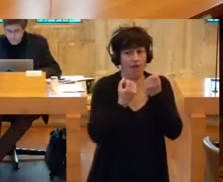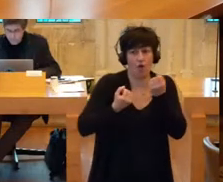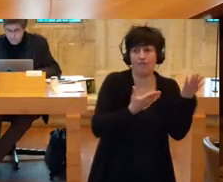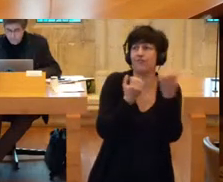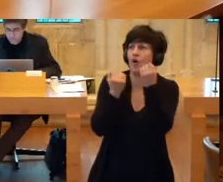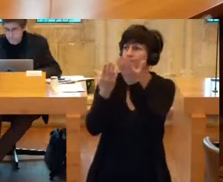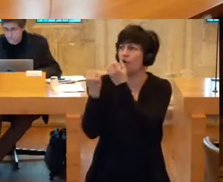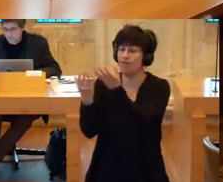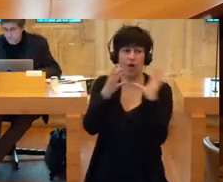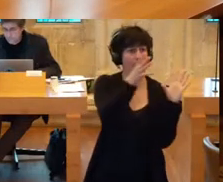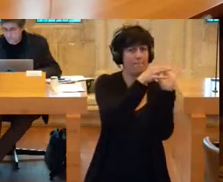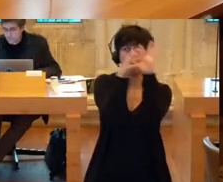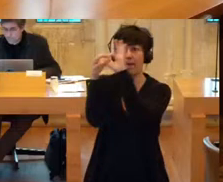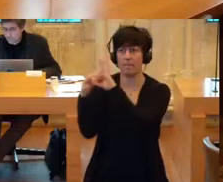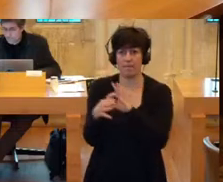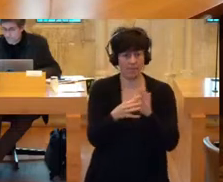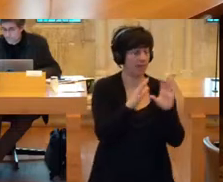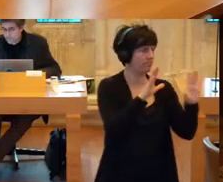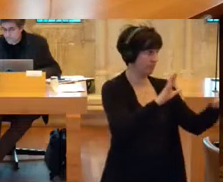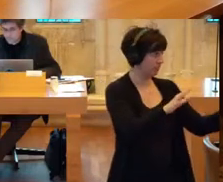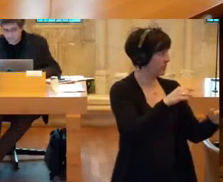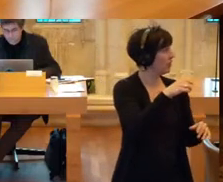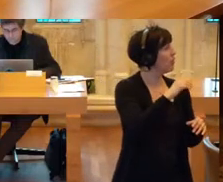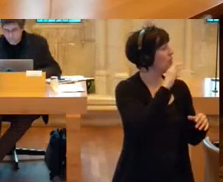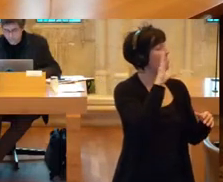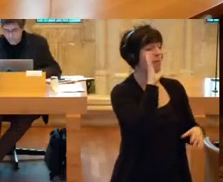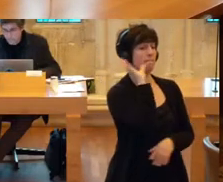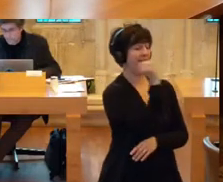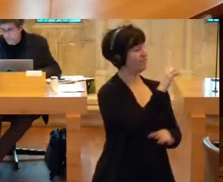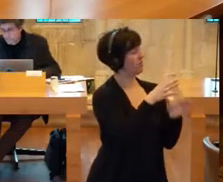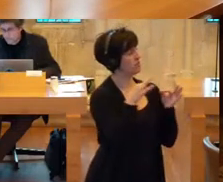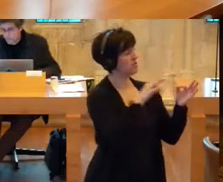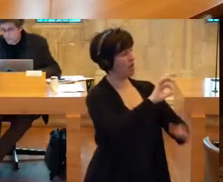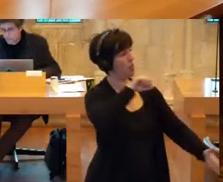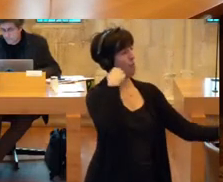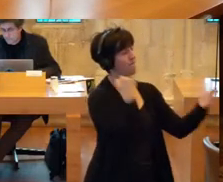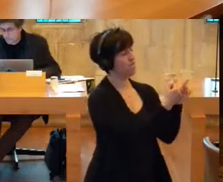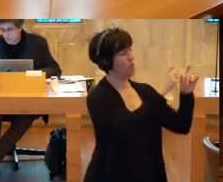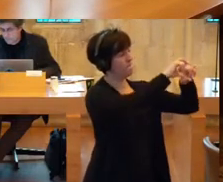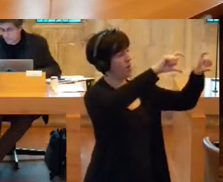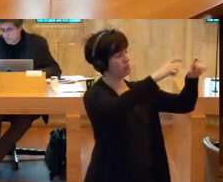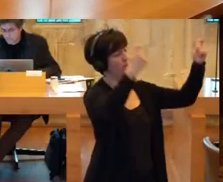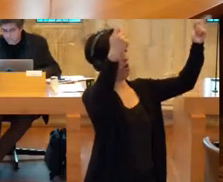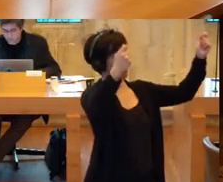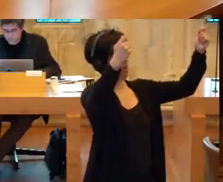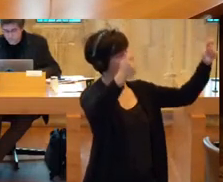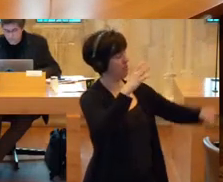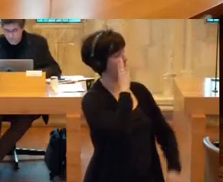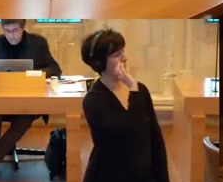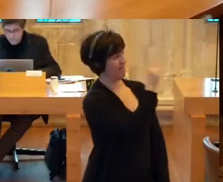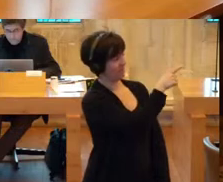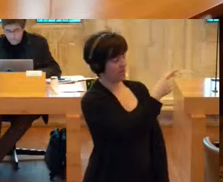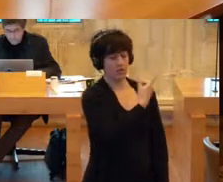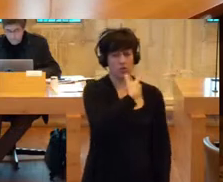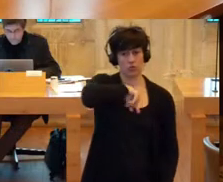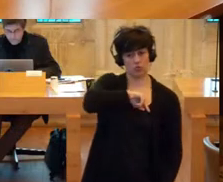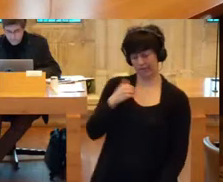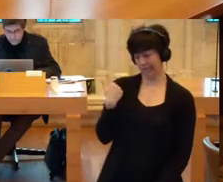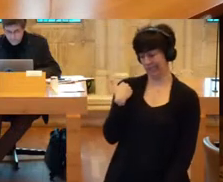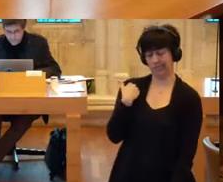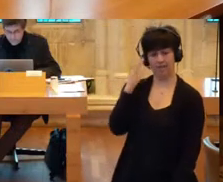simplement rappeler, mais puisque la banderole qui est au fond de la salle m'y invite, qu'il y a quelque temps, nous avons délibéré